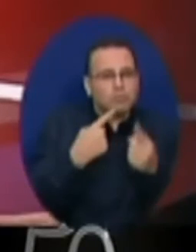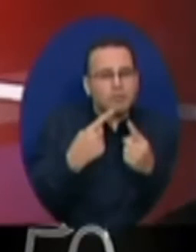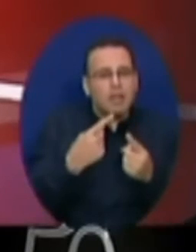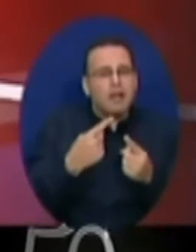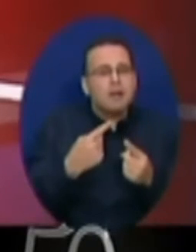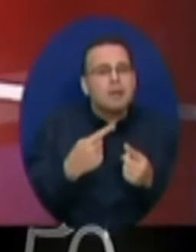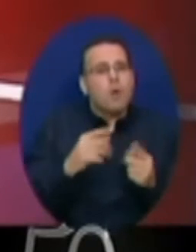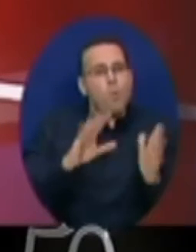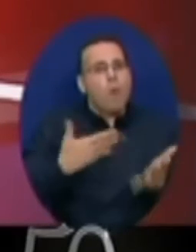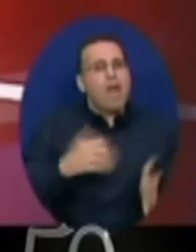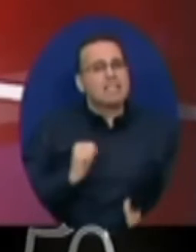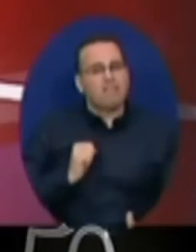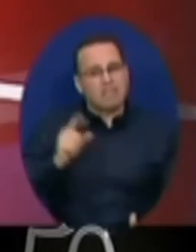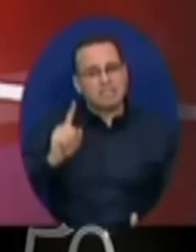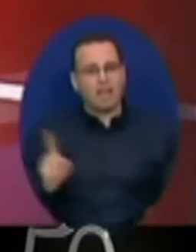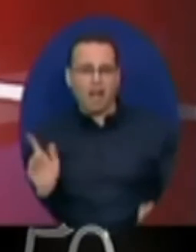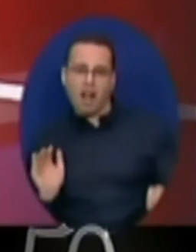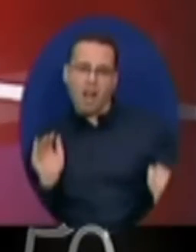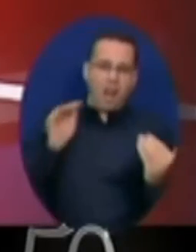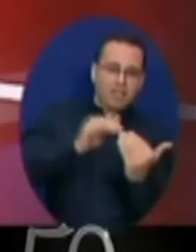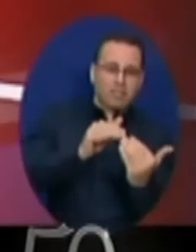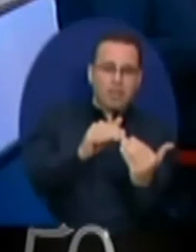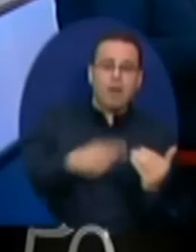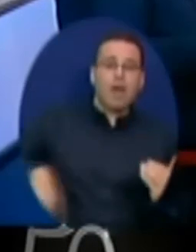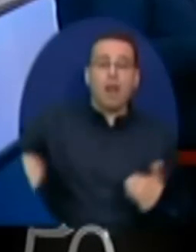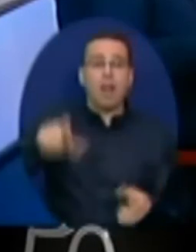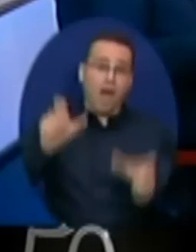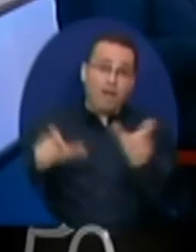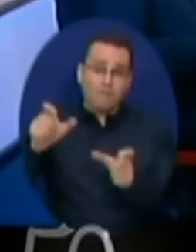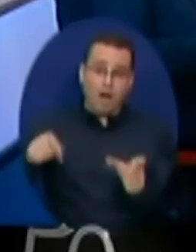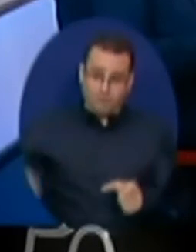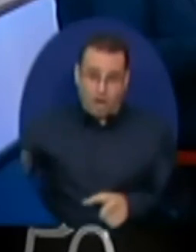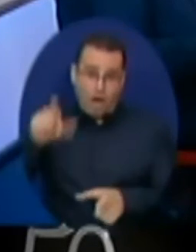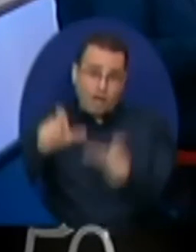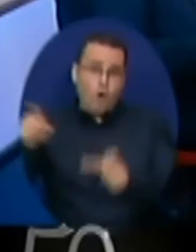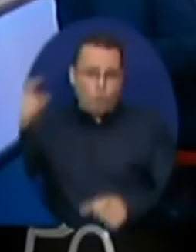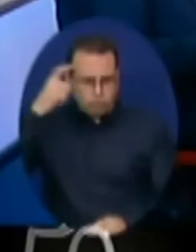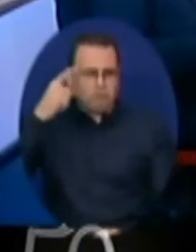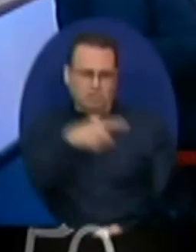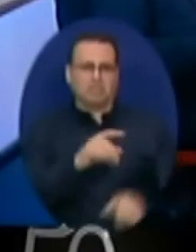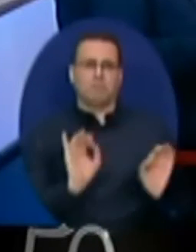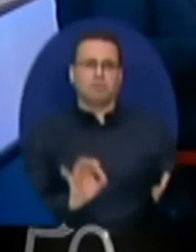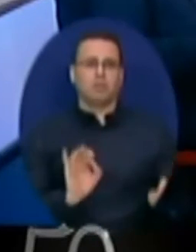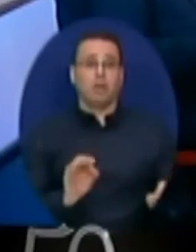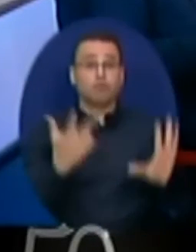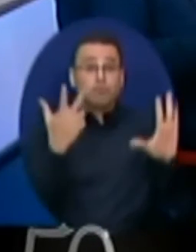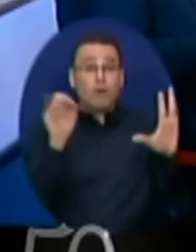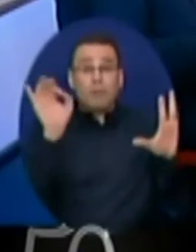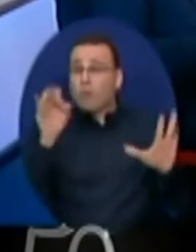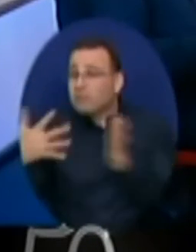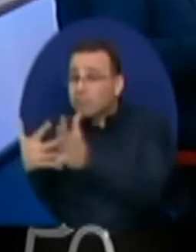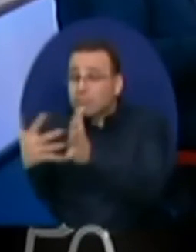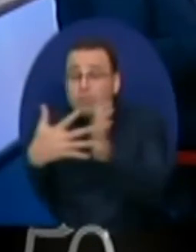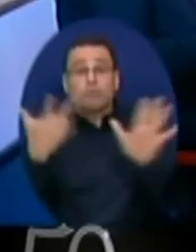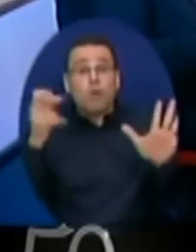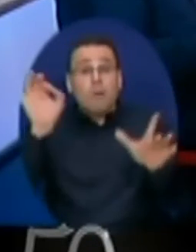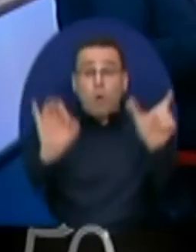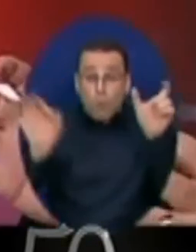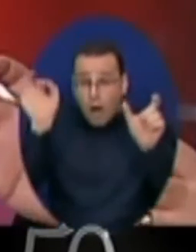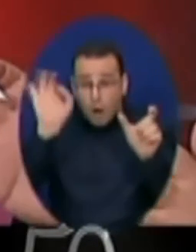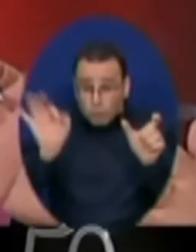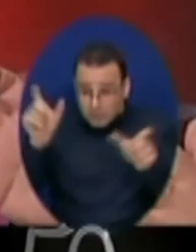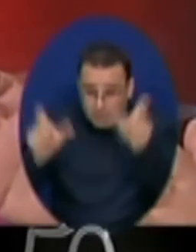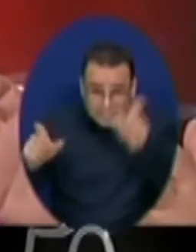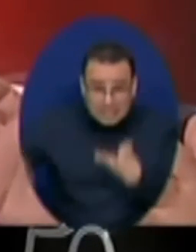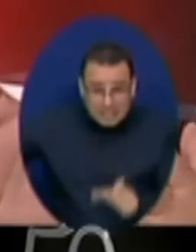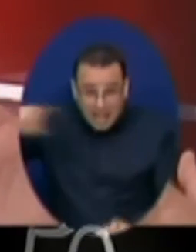הצבאי. אולי הצבא צריך להתאים את עצמו לחברה, והחברה חושבת שזה היה מוסרי. 80%. את מבינה? הצבא כאילו